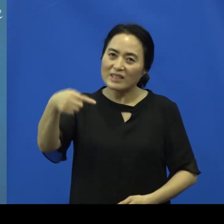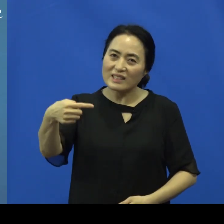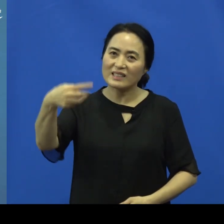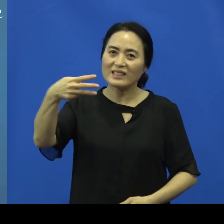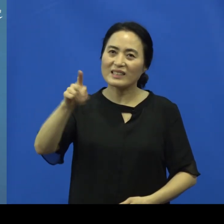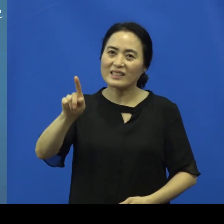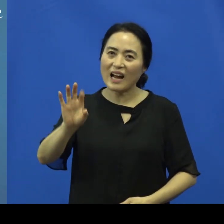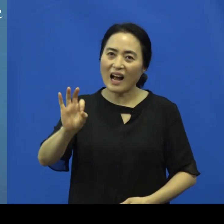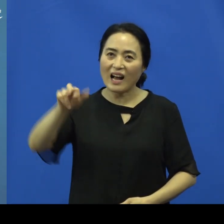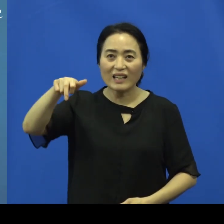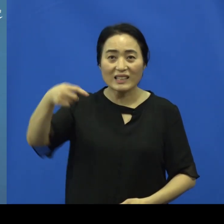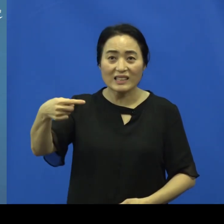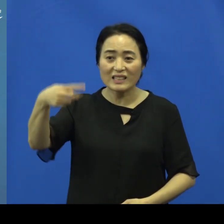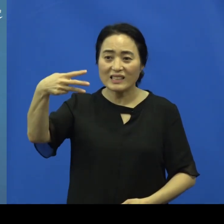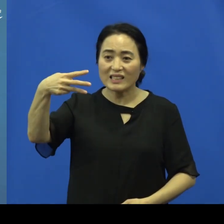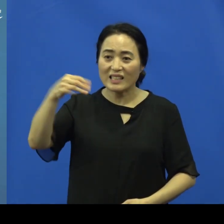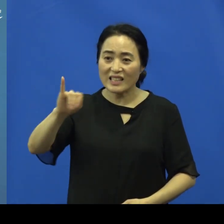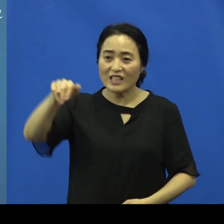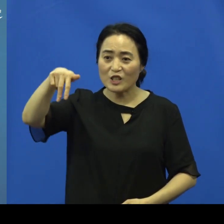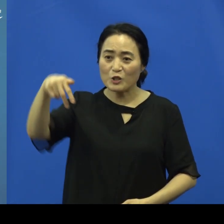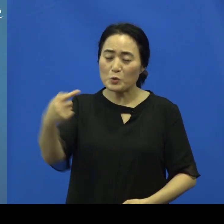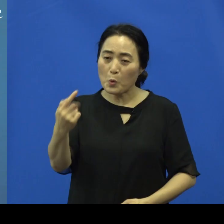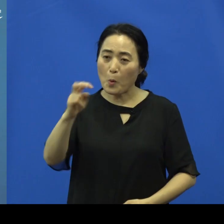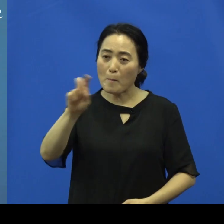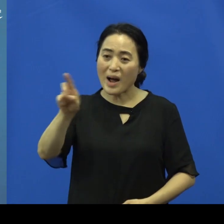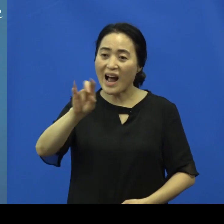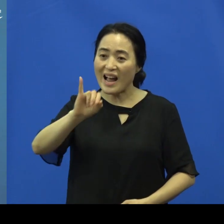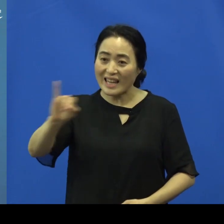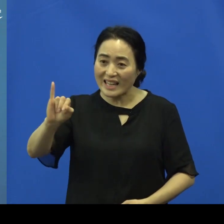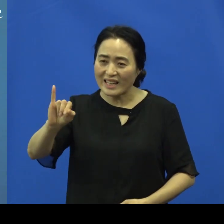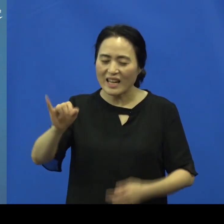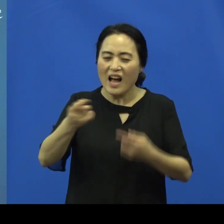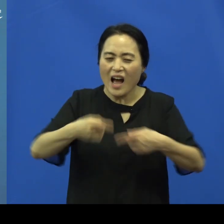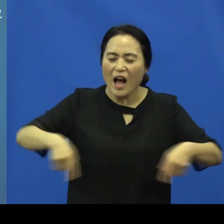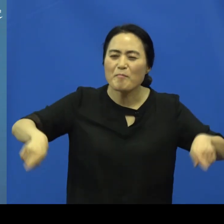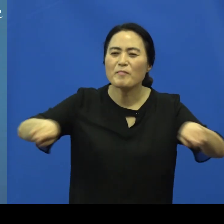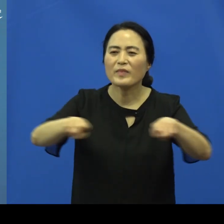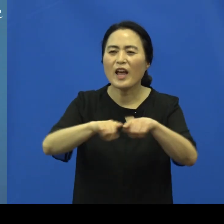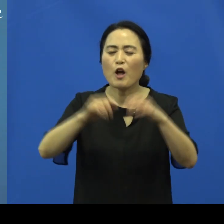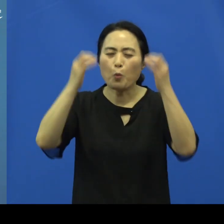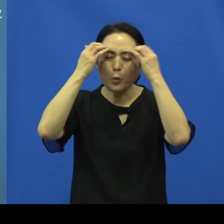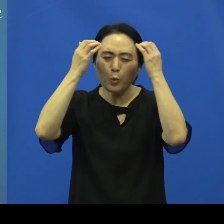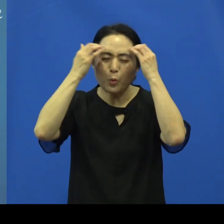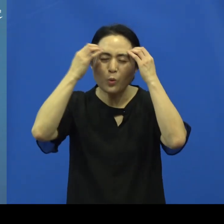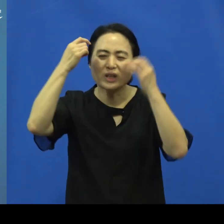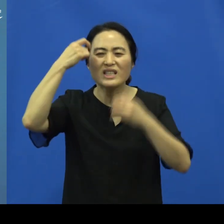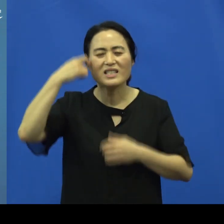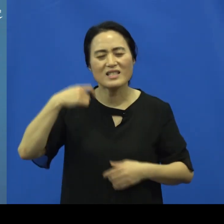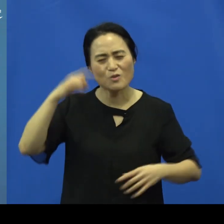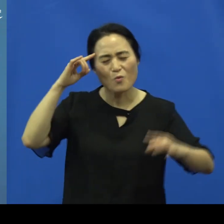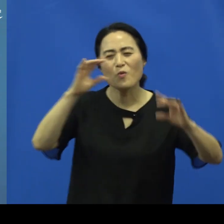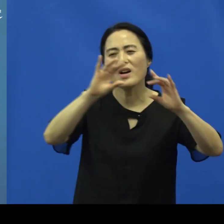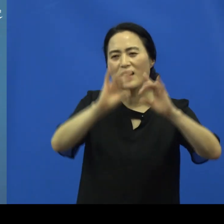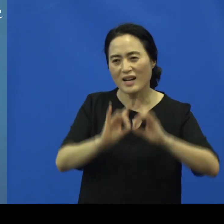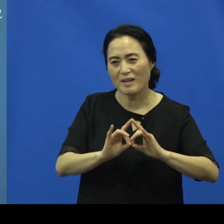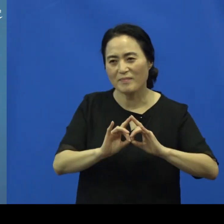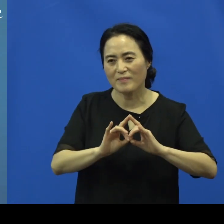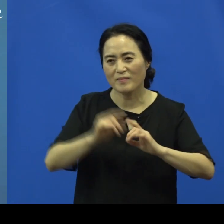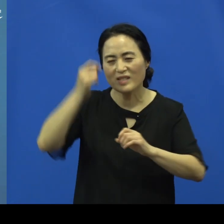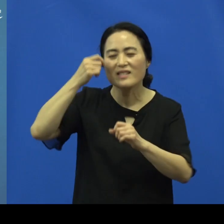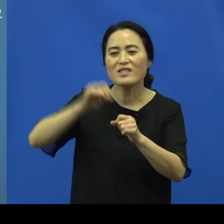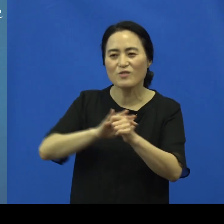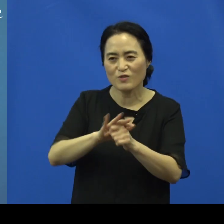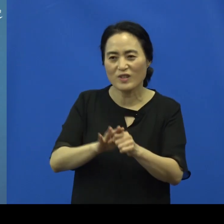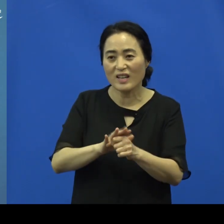말은 함께 그 사람과 똑같은 고통을 느끼는 거예요. 자, 이 단어가 얼마나 강력한